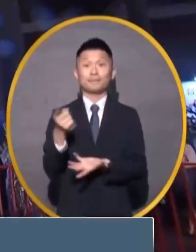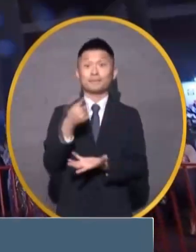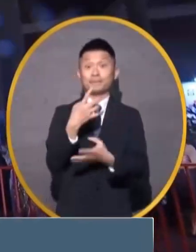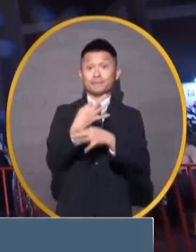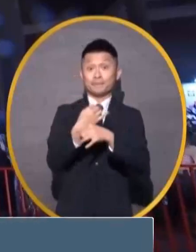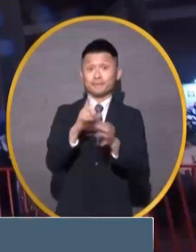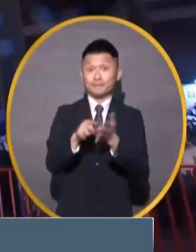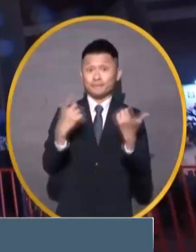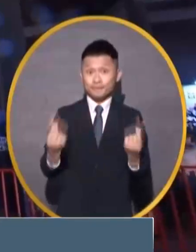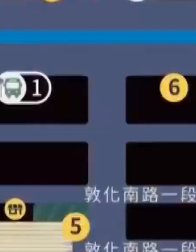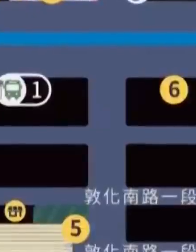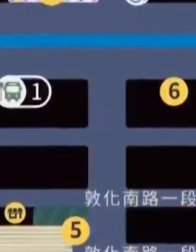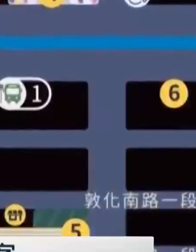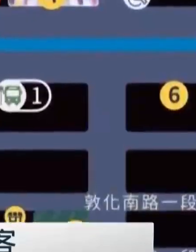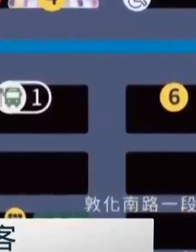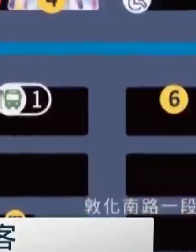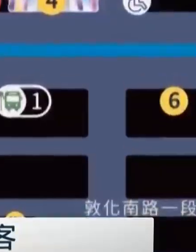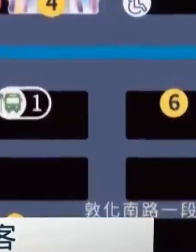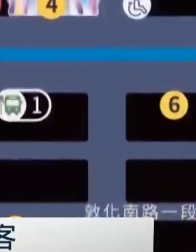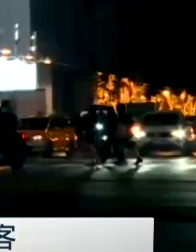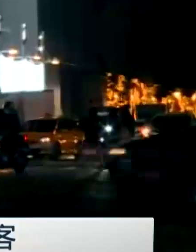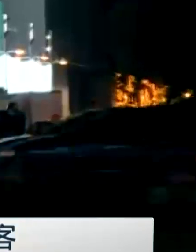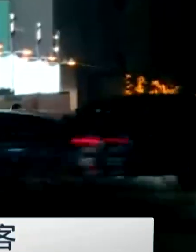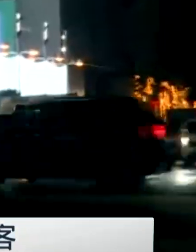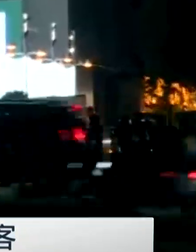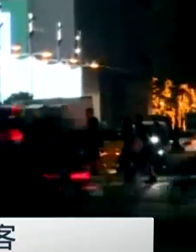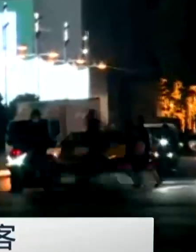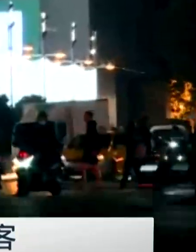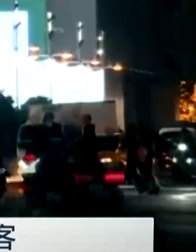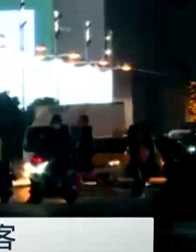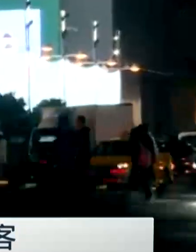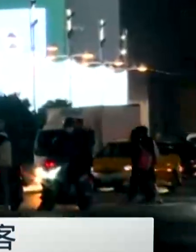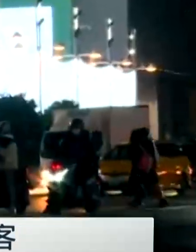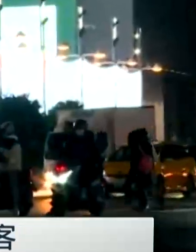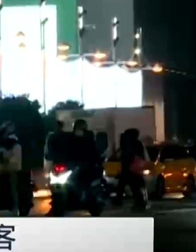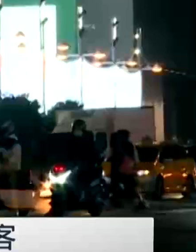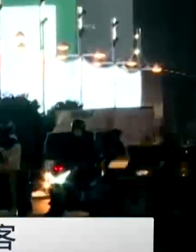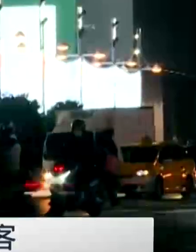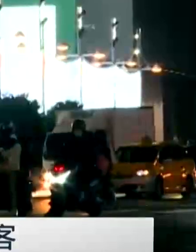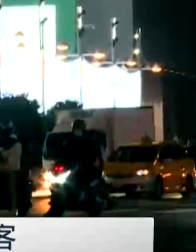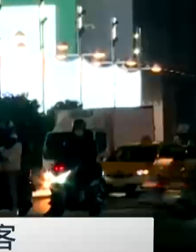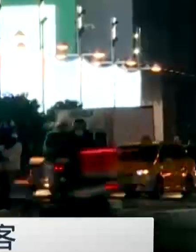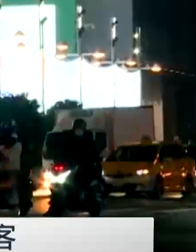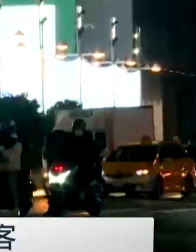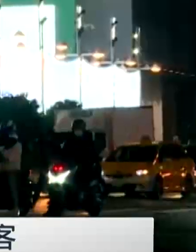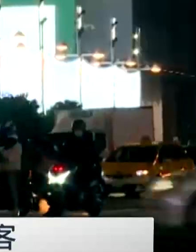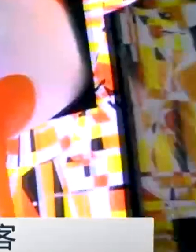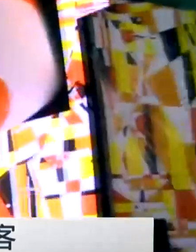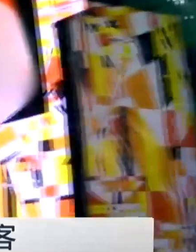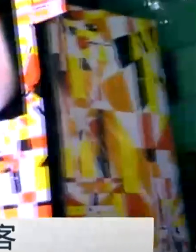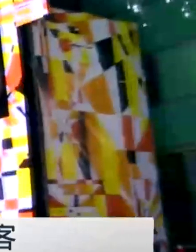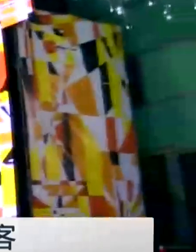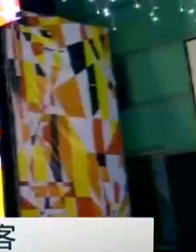全台北亮了起来。 暌违23年，台湾灯会重返台北，灯会四大展区延伸到台北大街小